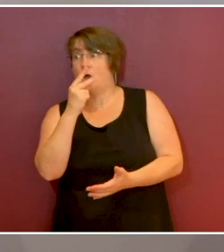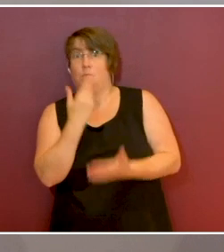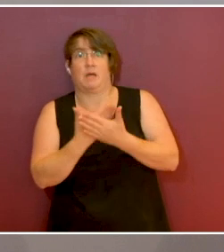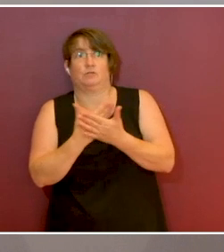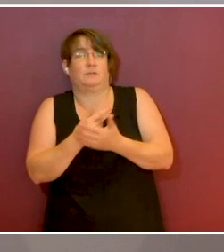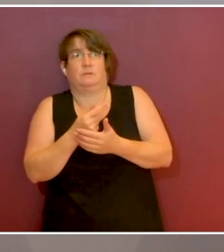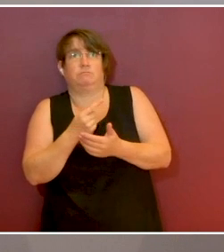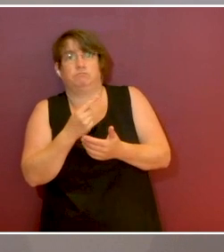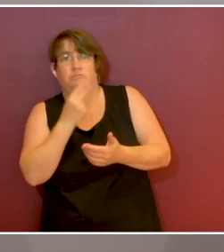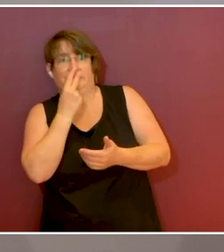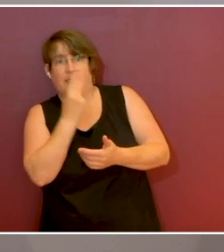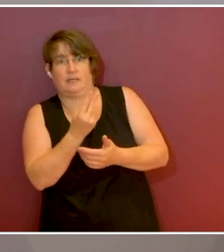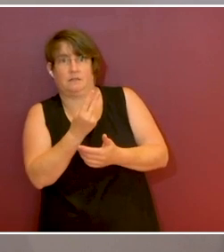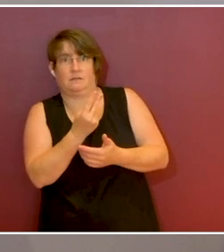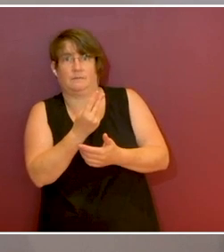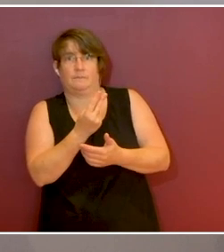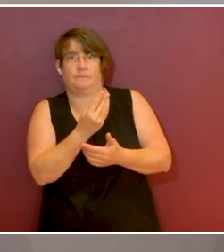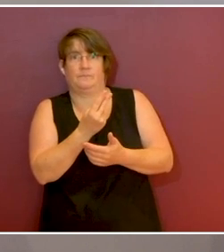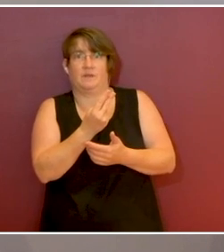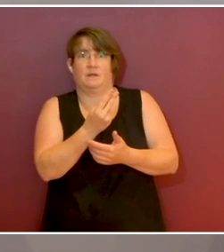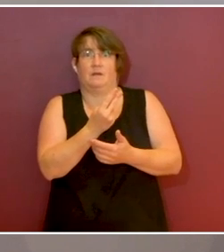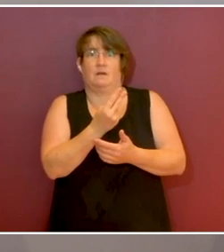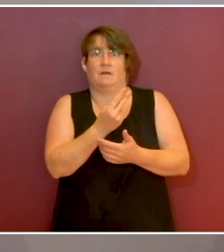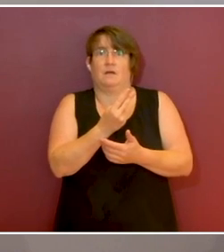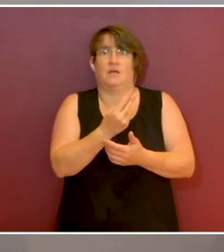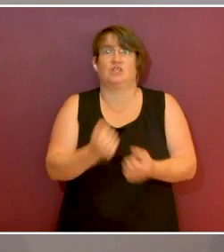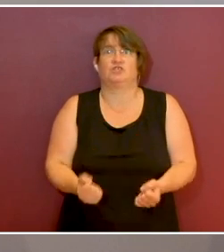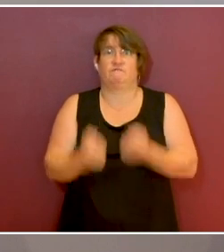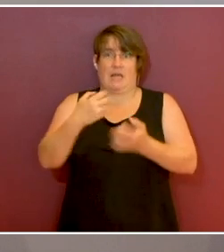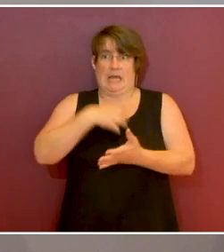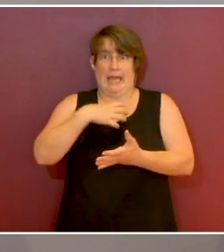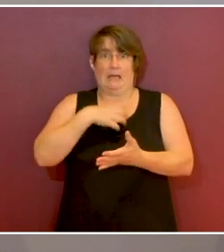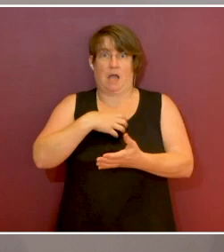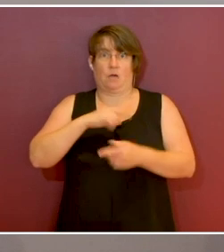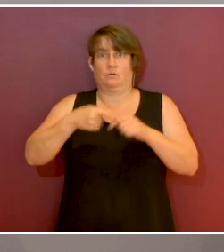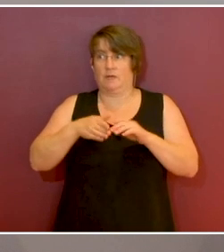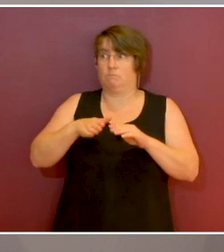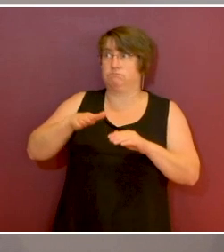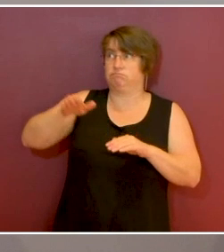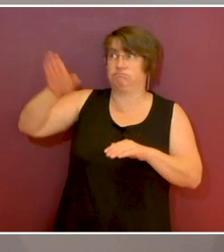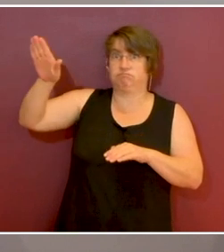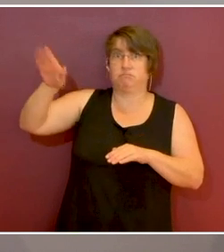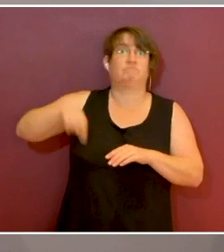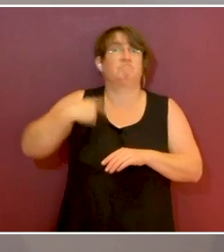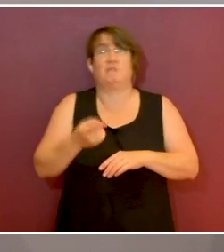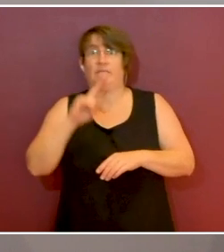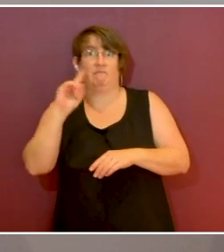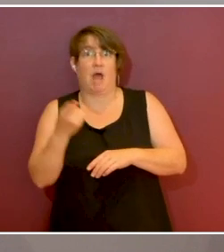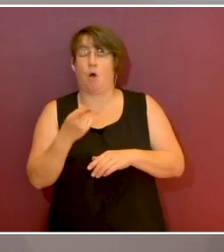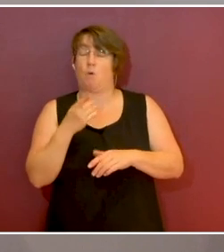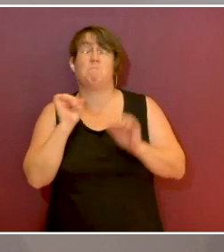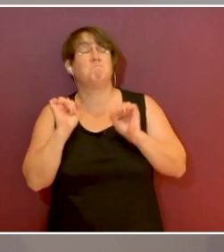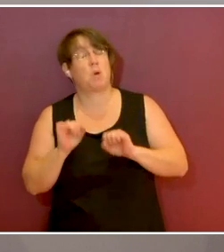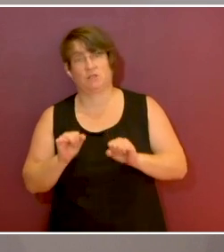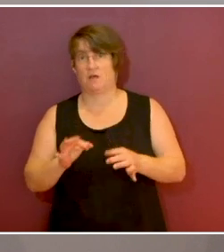sehen würden, dass die Zahl der schweren Erkrankungen wieder sehr stark zunimmt, dann müssen wir möglicherweise auch drastische Maßnahmen ergreifen.